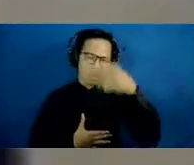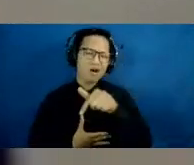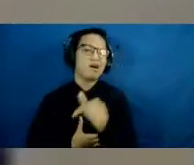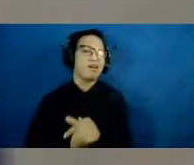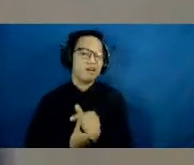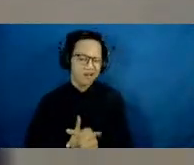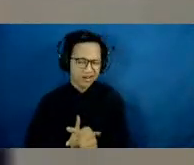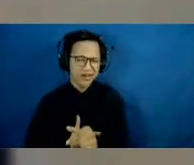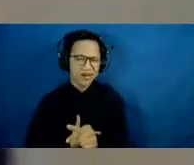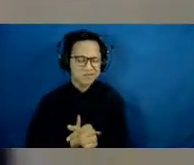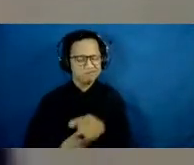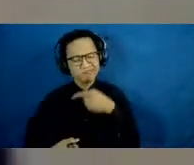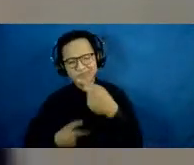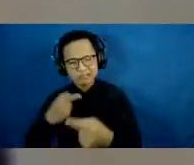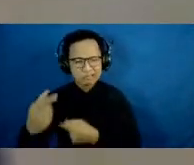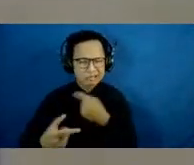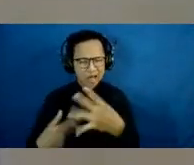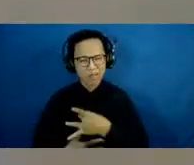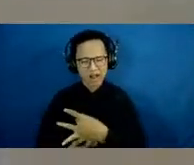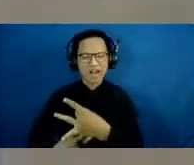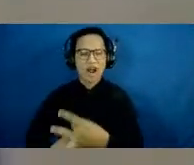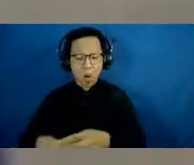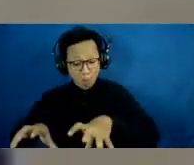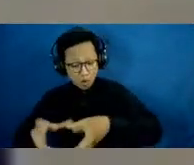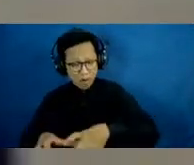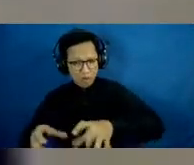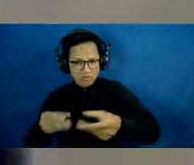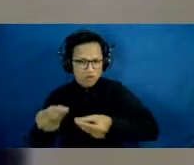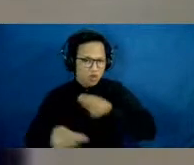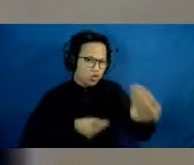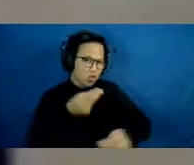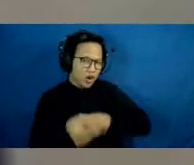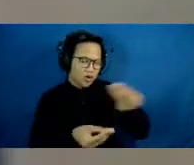produksinya, nah itu biasanya akan membuat konsumen tuh lebih mudah